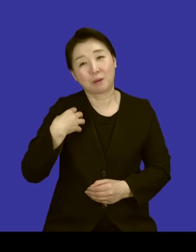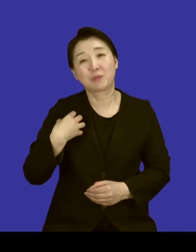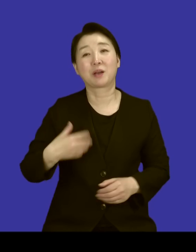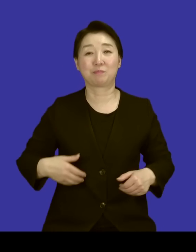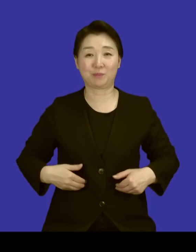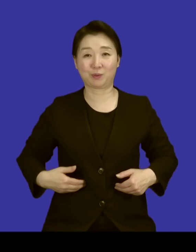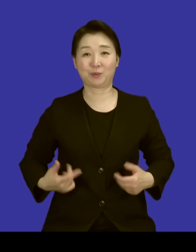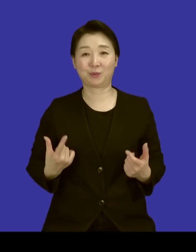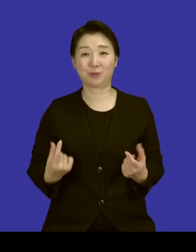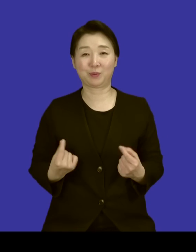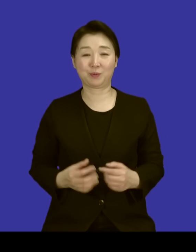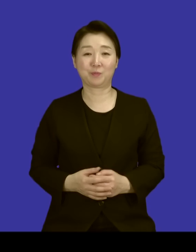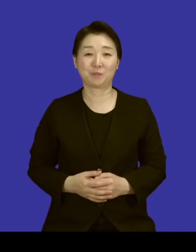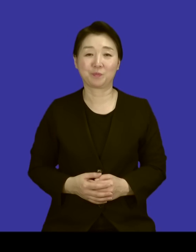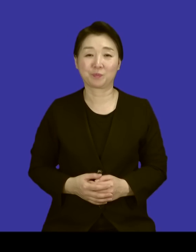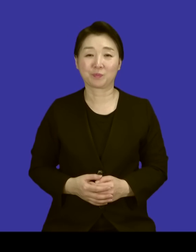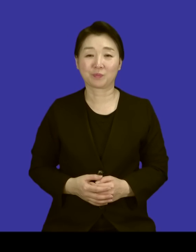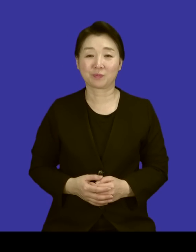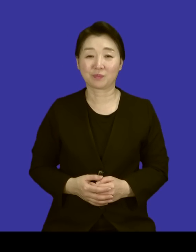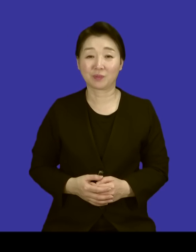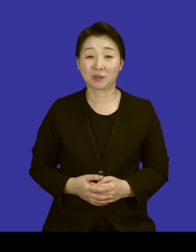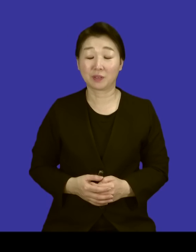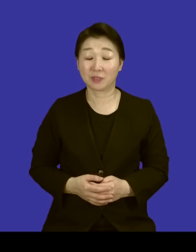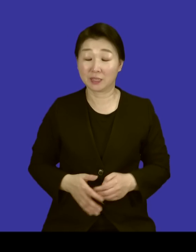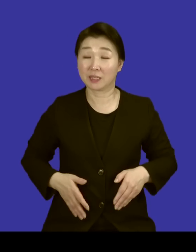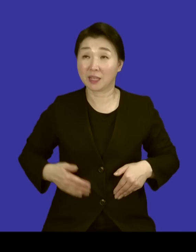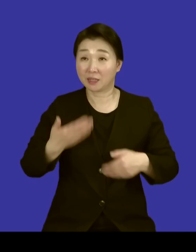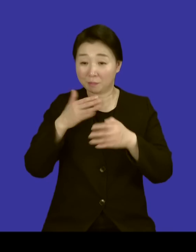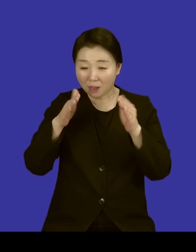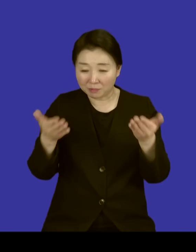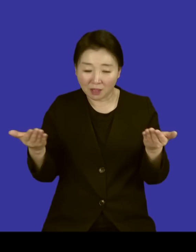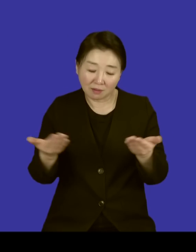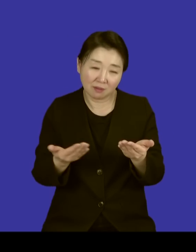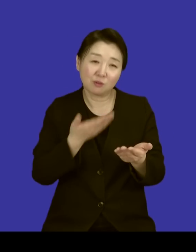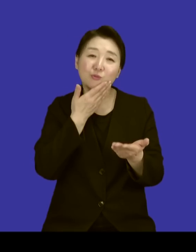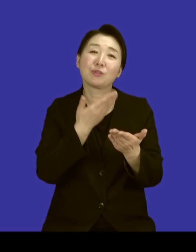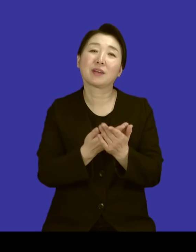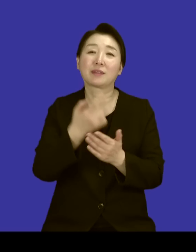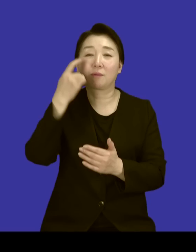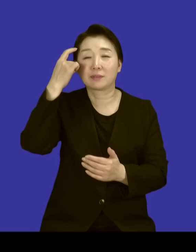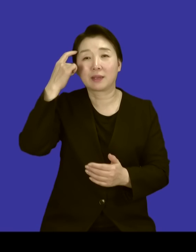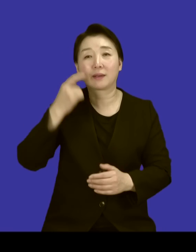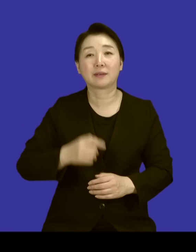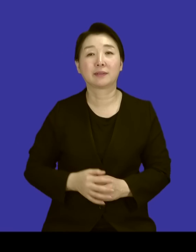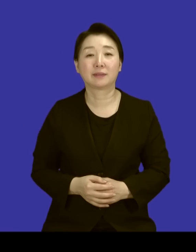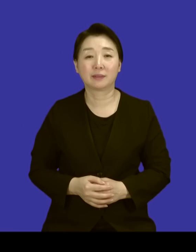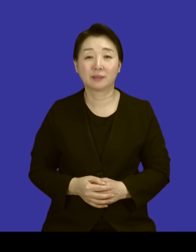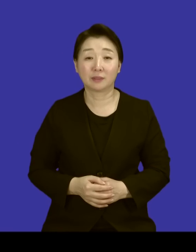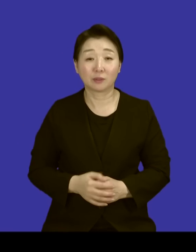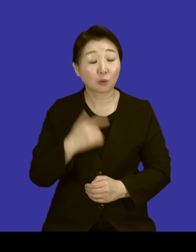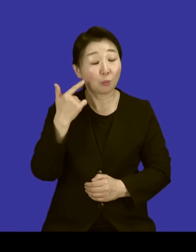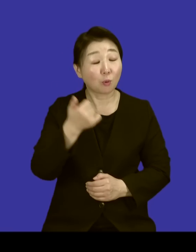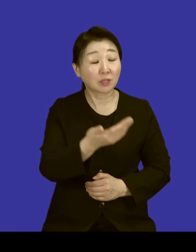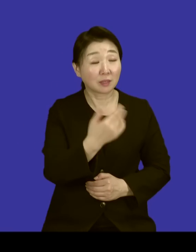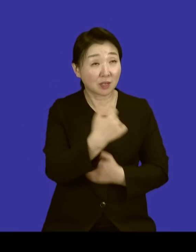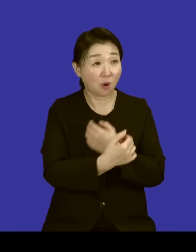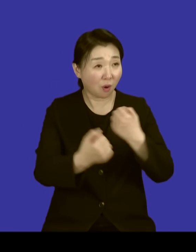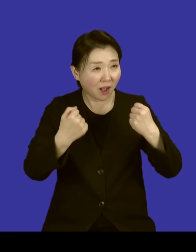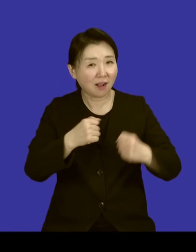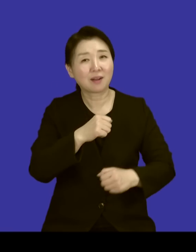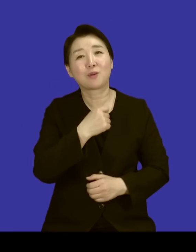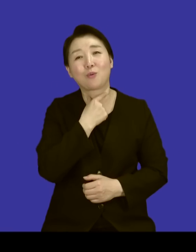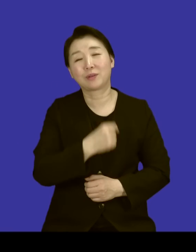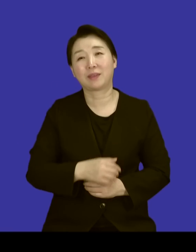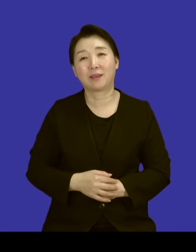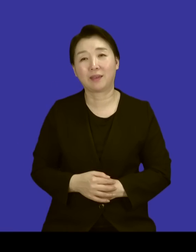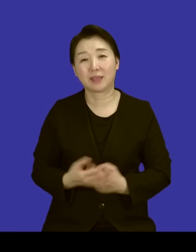일이 아닌가 싶어서 네. 이 따밥, 이 사역이 너무 이제 귀하게 느껴지고 네. 네. 그리고 목사님 특히 건강하셨으면 좋겠어요. 그래요,